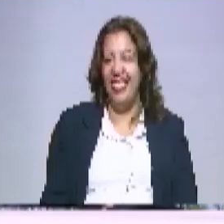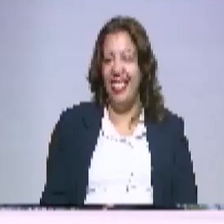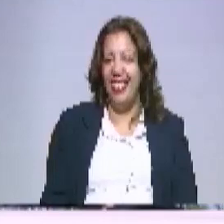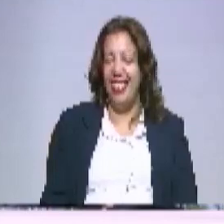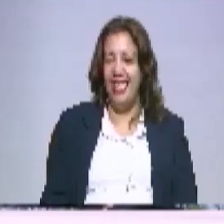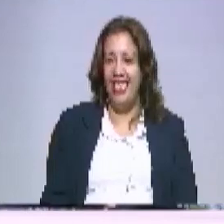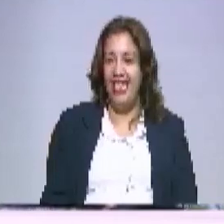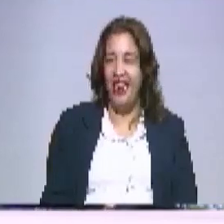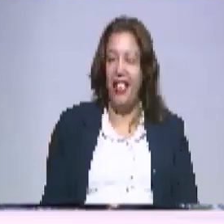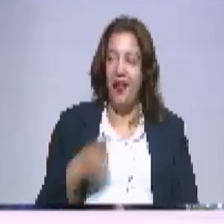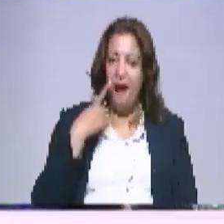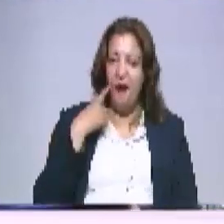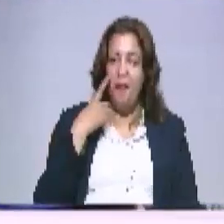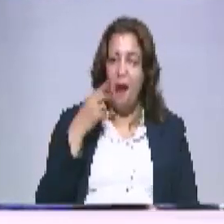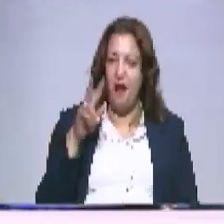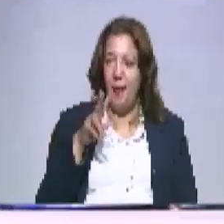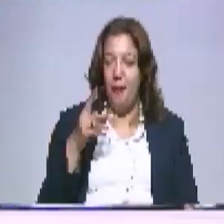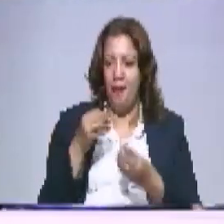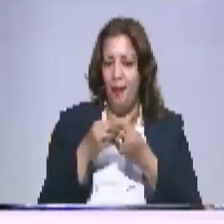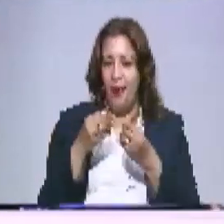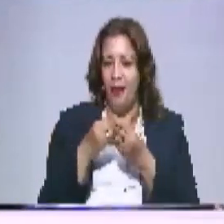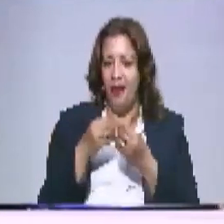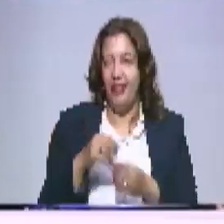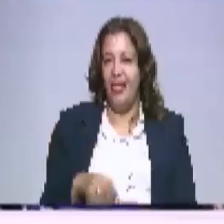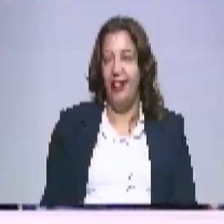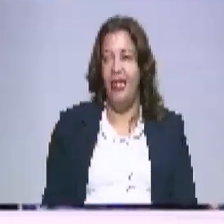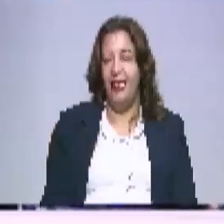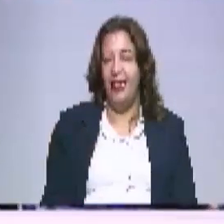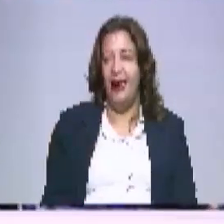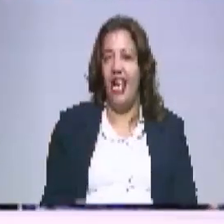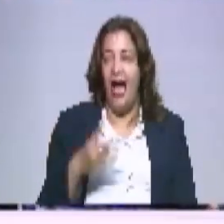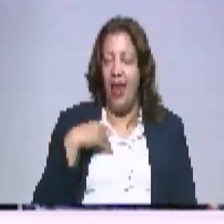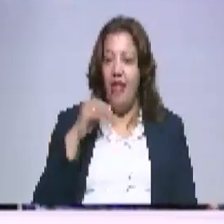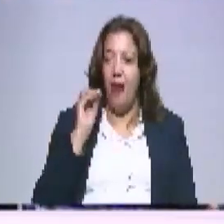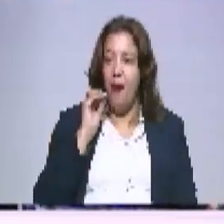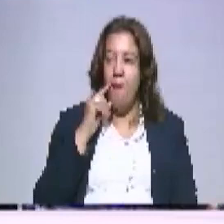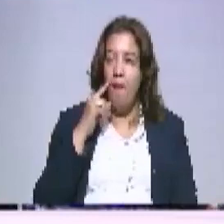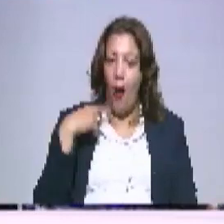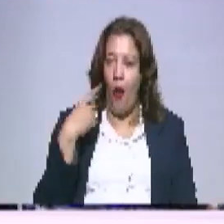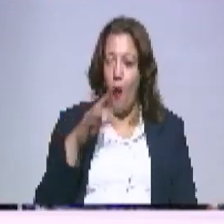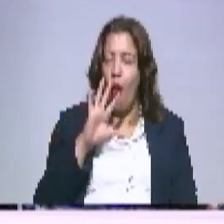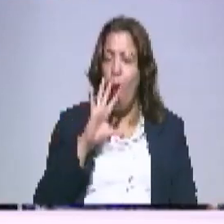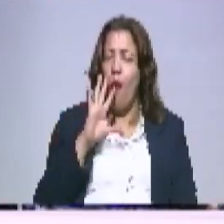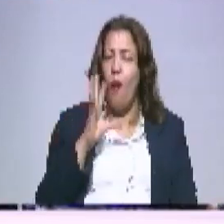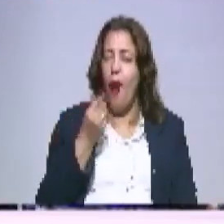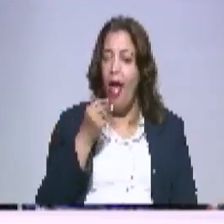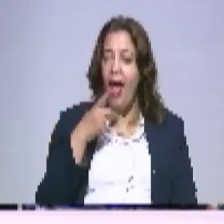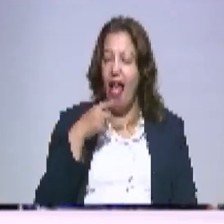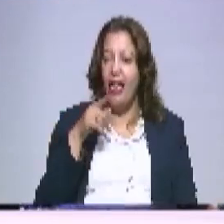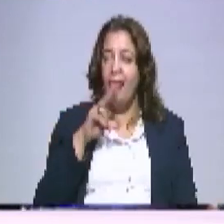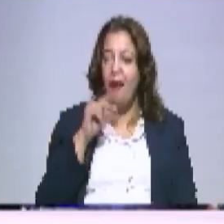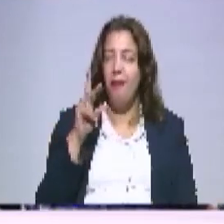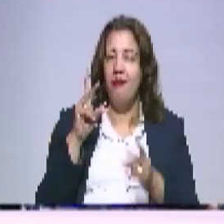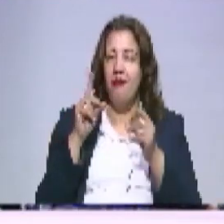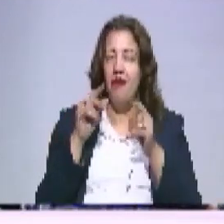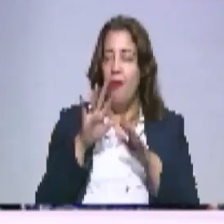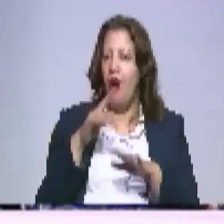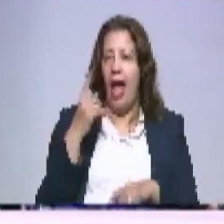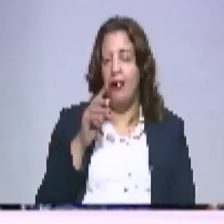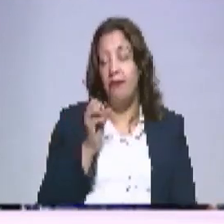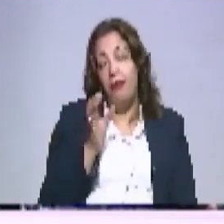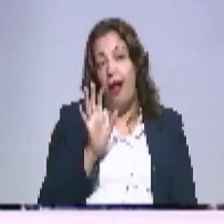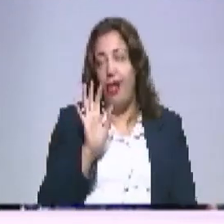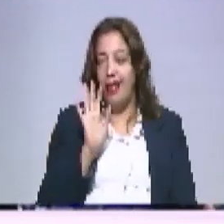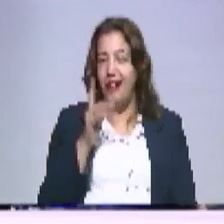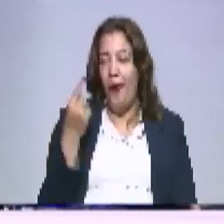عشان ايه ما تقوليش حاجه تاني، عشان انا بقول كل حاجه على الهوا. خلاص احنا نقعد ساكتين. حاجه تاني هقول لك انا الموضوع ايه.